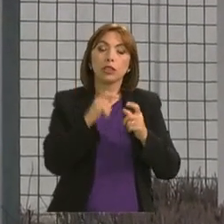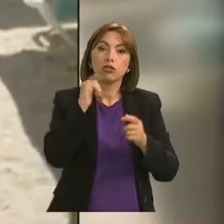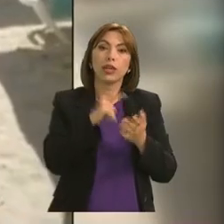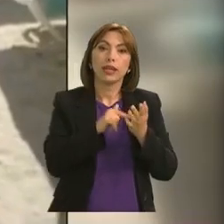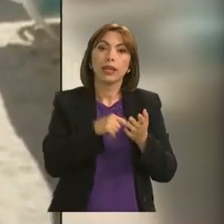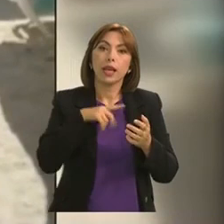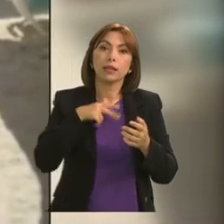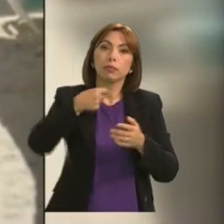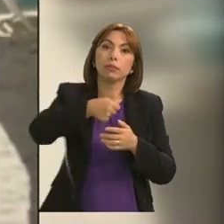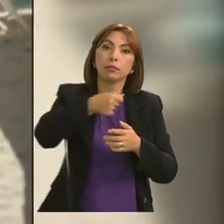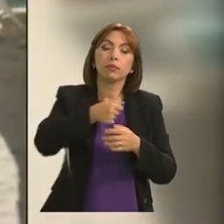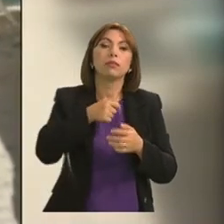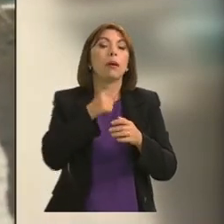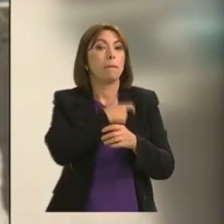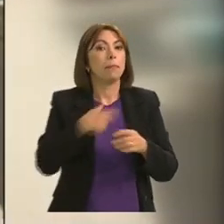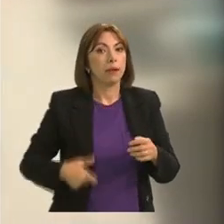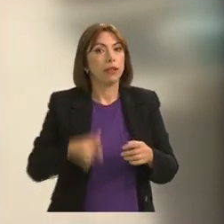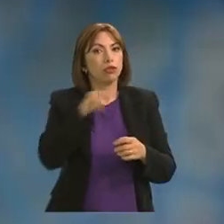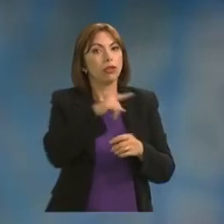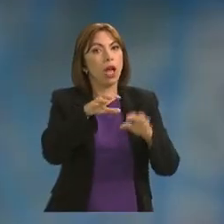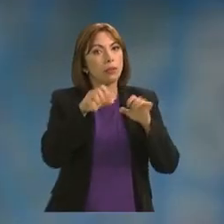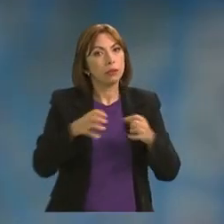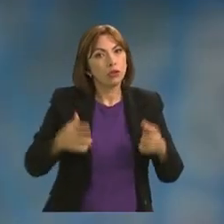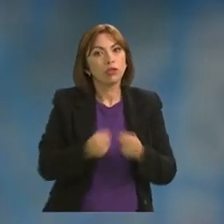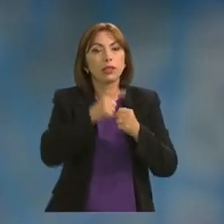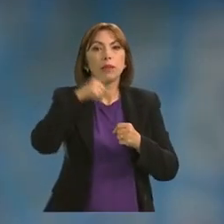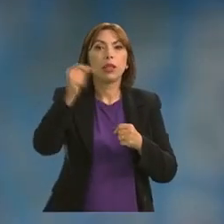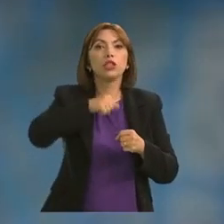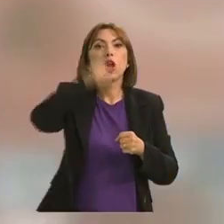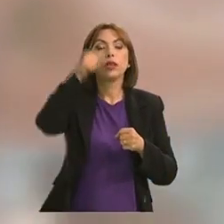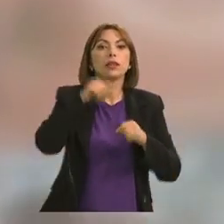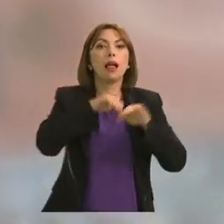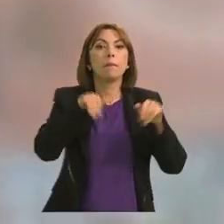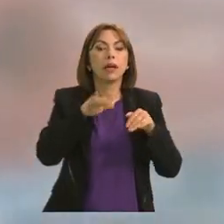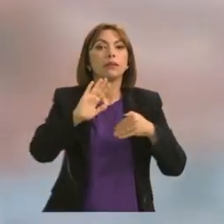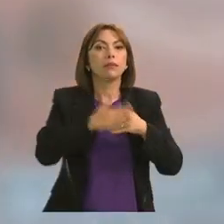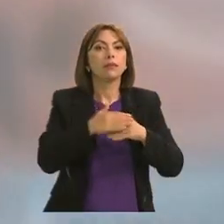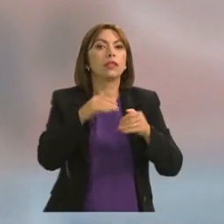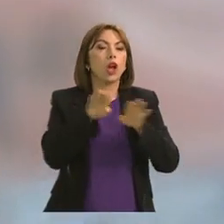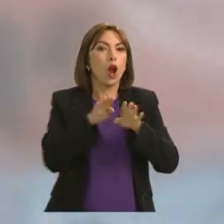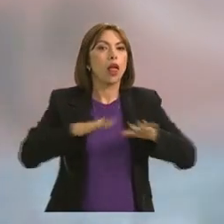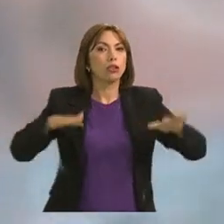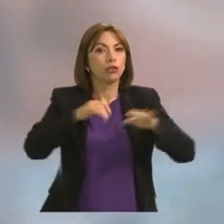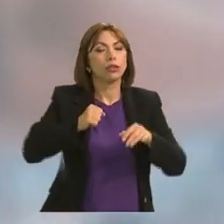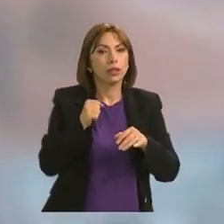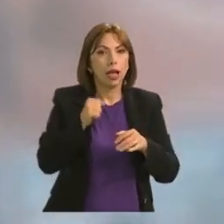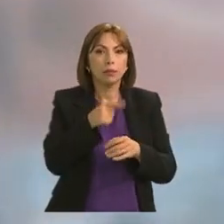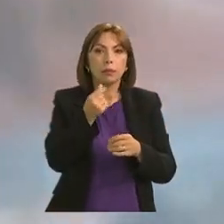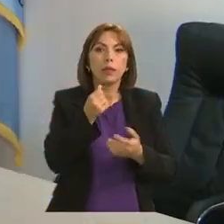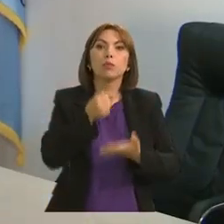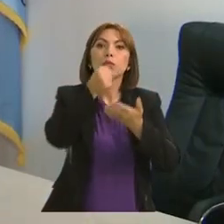chiria este plătită de primărie și a primit șansa să plece o zi la mare alături de consătenii lui, pe banii din bugetul